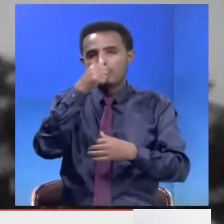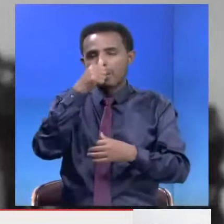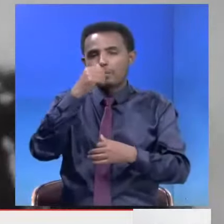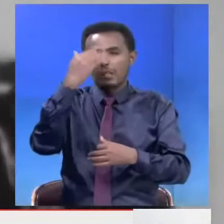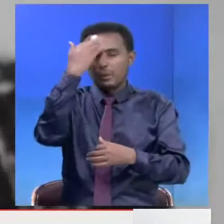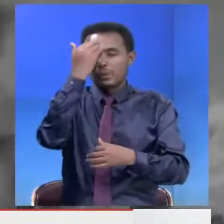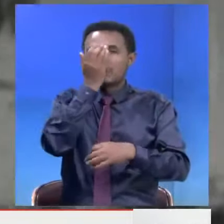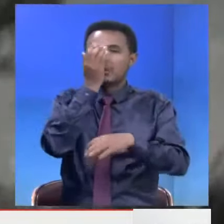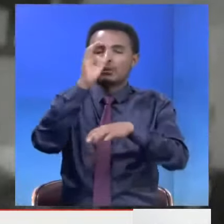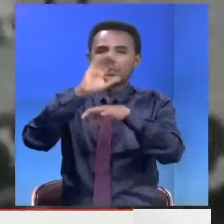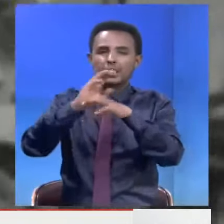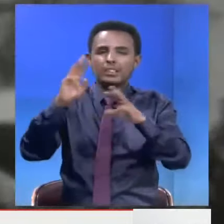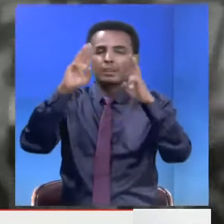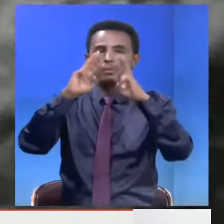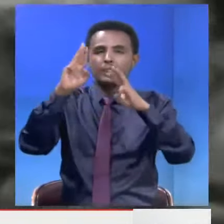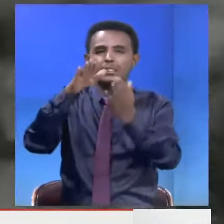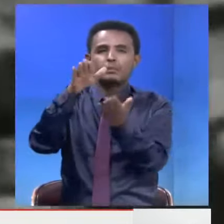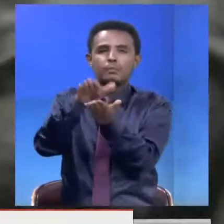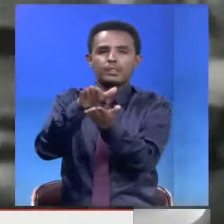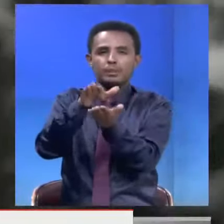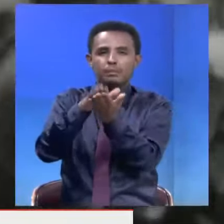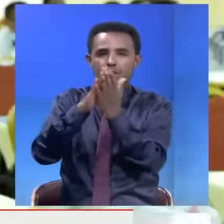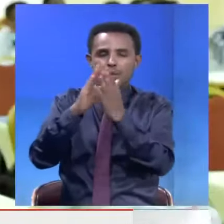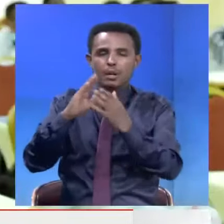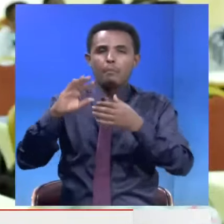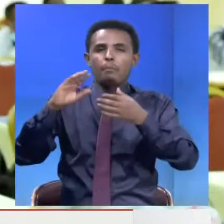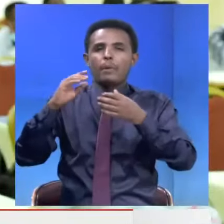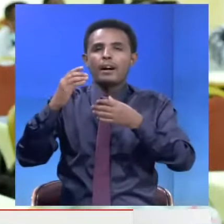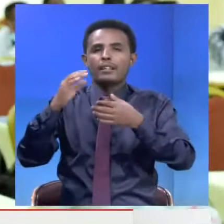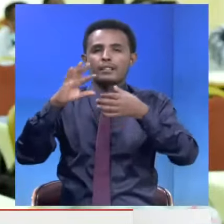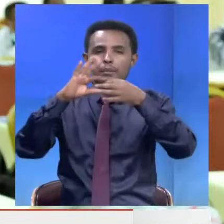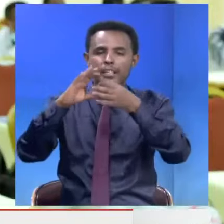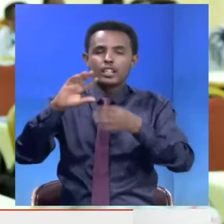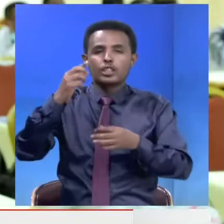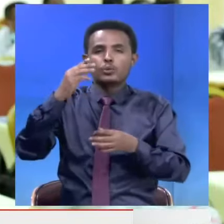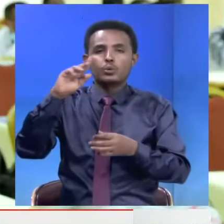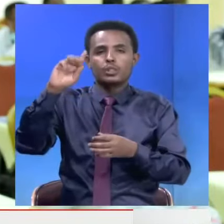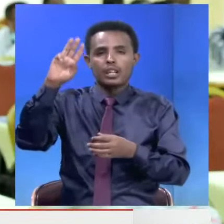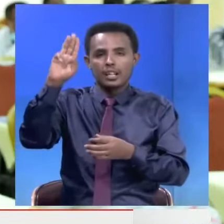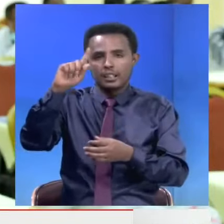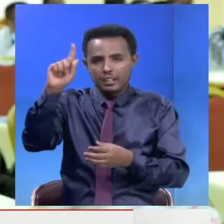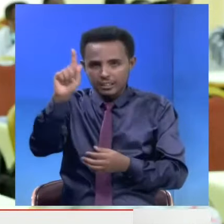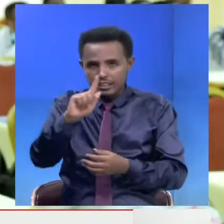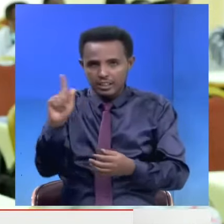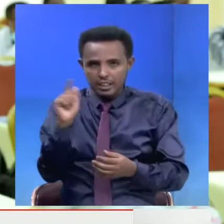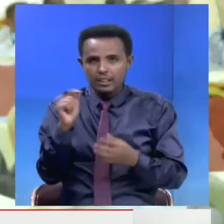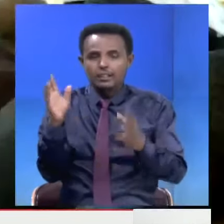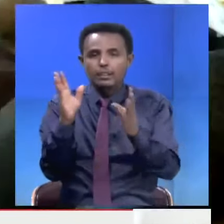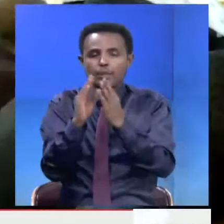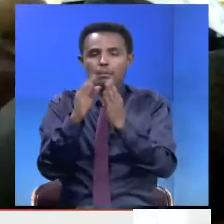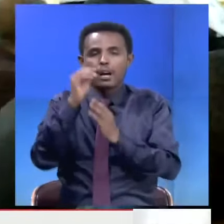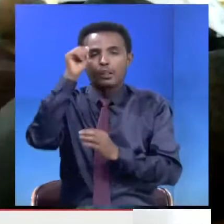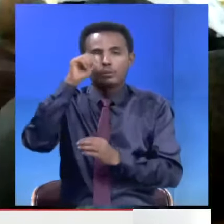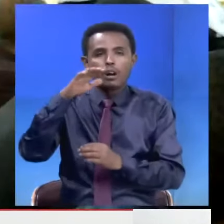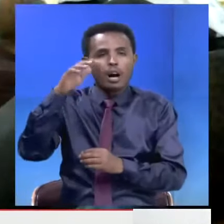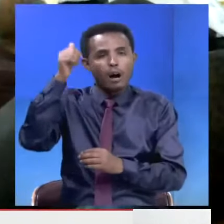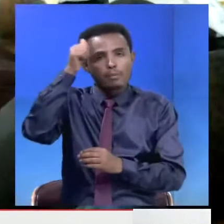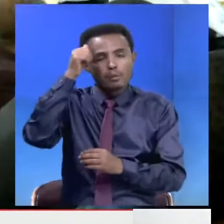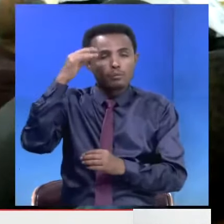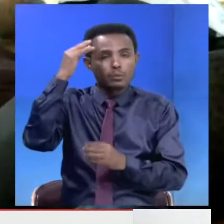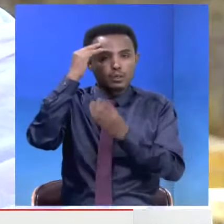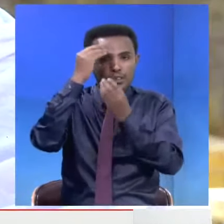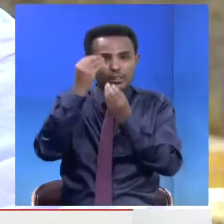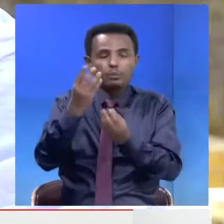ትምህርት ቤቶች ማደራጃ መምሪያ ማህበረ ቅዱሳን ጎንደር ማዕከል ሰብሳቢ አቶ አበበ ሙሉ ተናግረዋል። ምዕመኖቿ አንደኛ